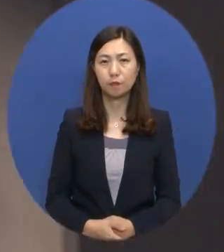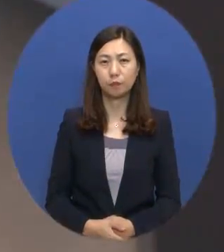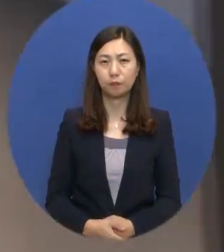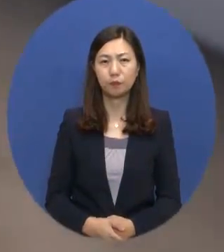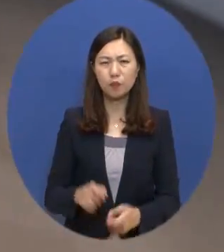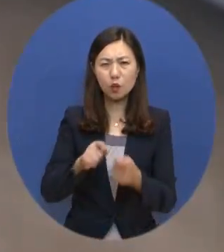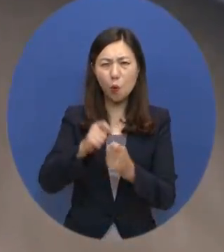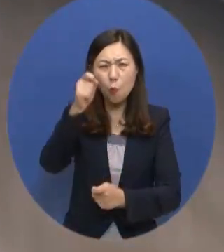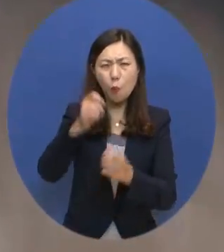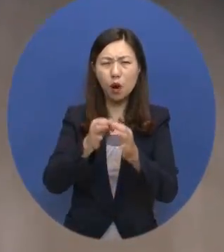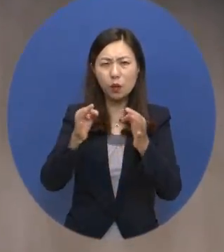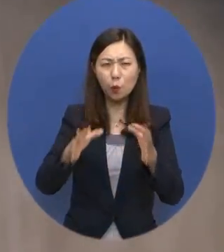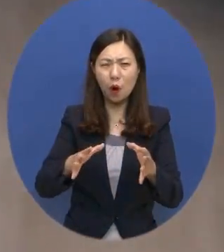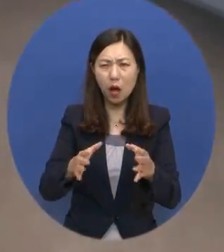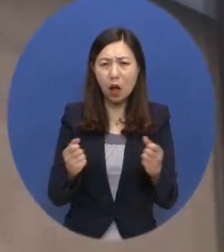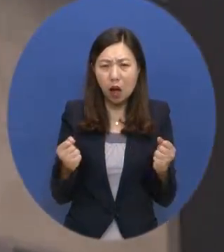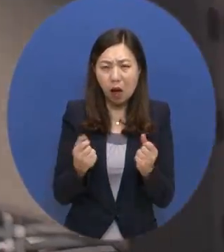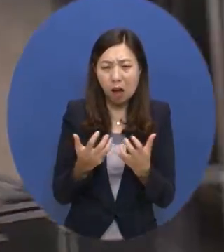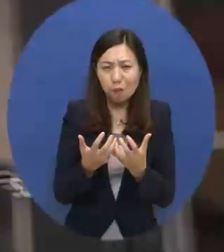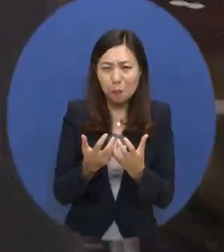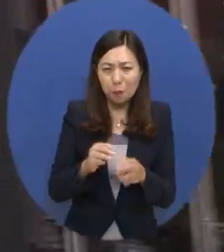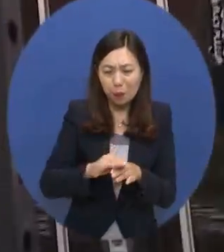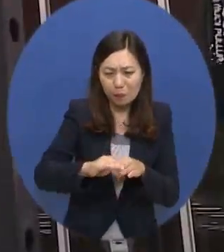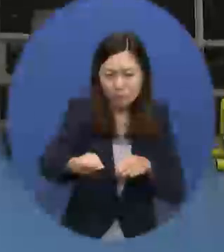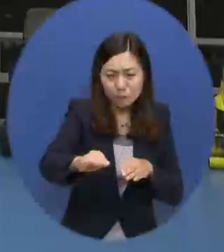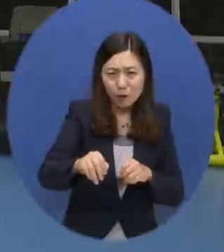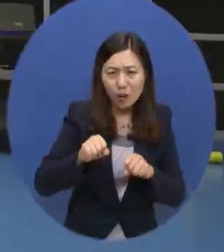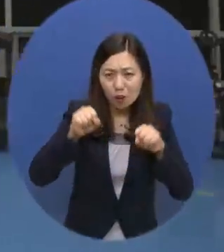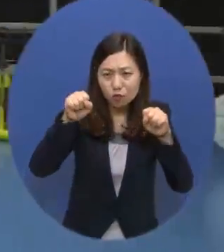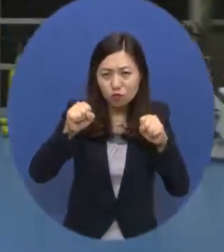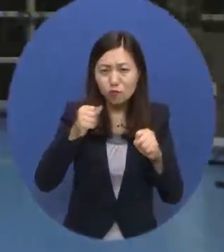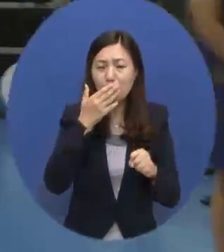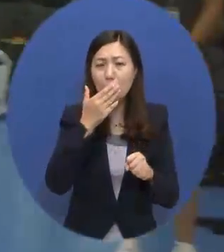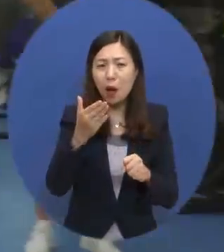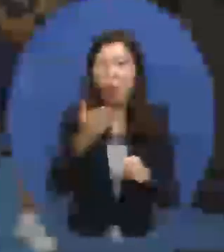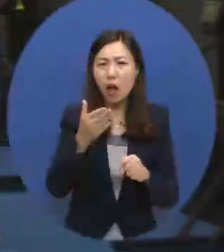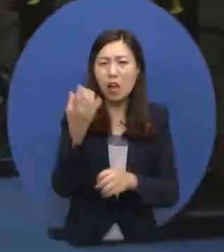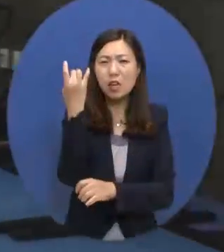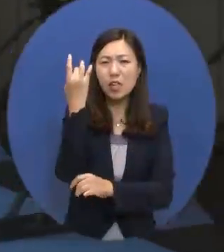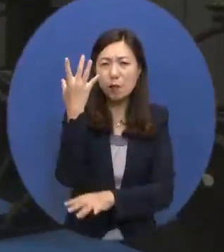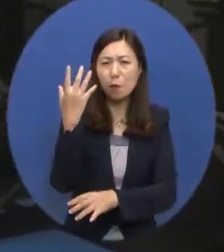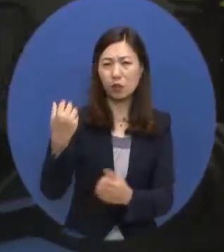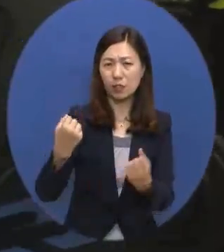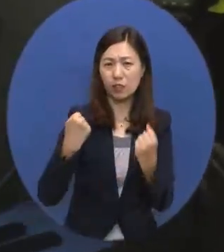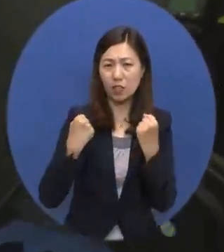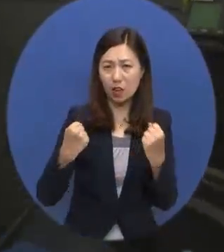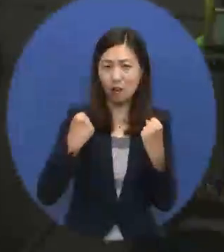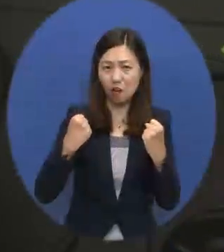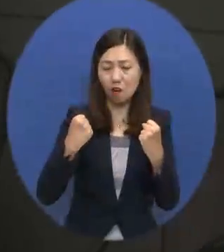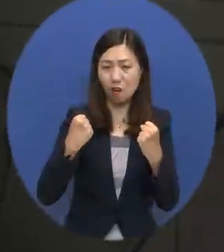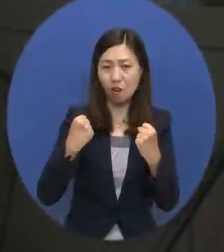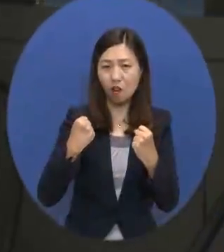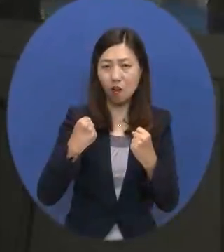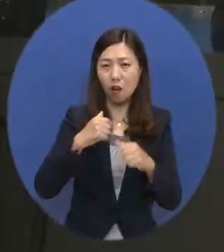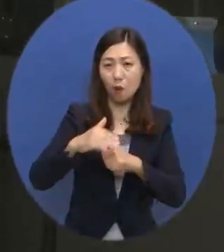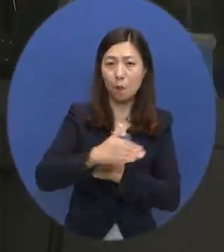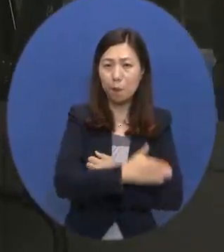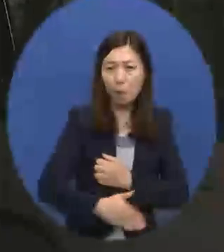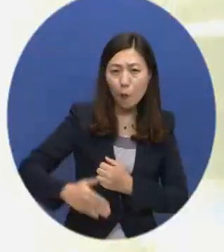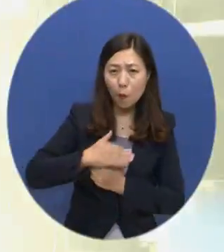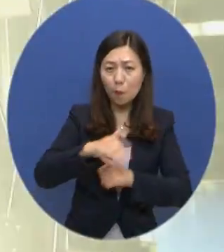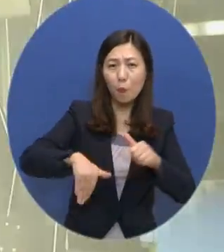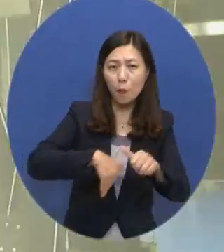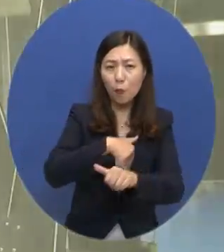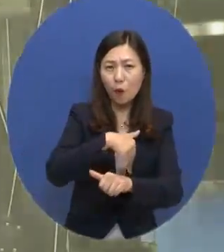오랜 시간 빙상 위에서 경기를 펼칠 수 있게 하는 원동력. 선수들의 체력과 컨디션을 책임지는